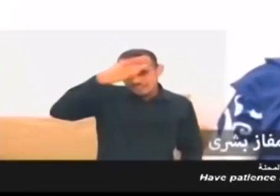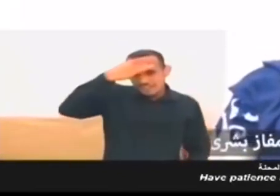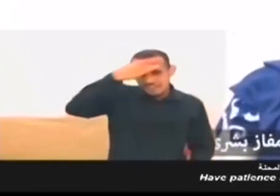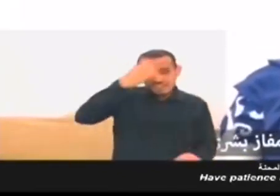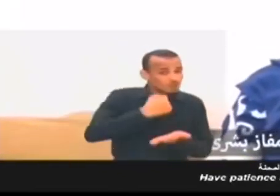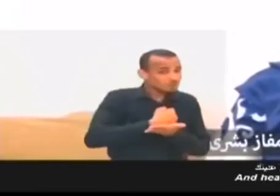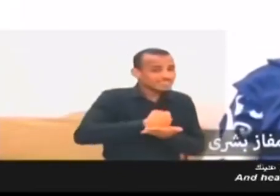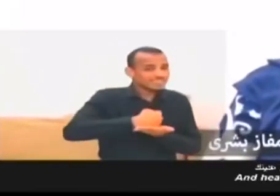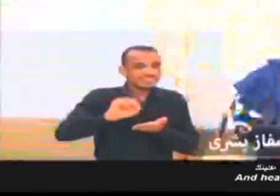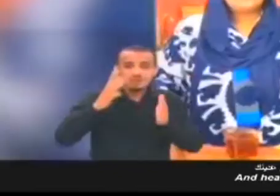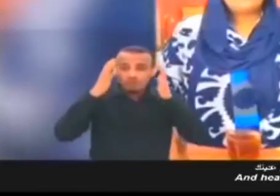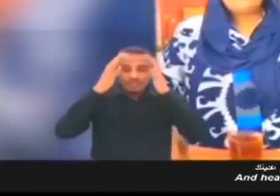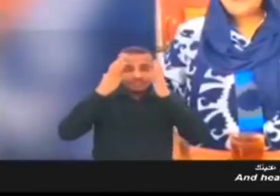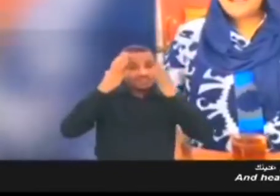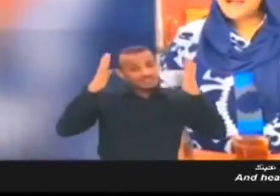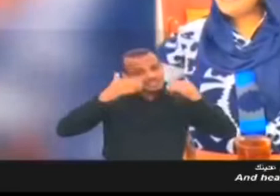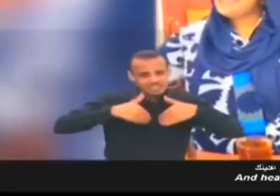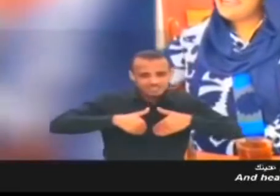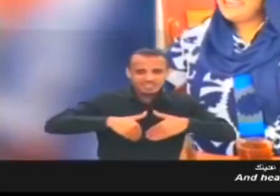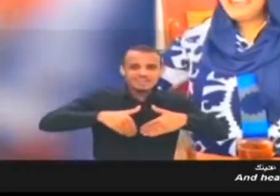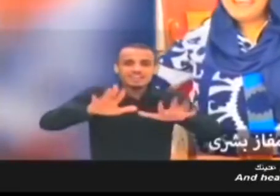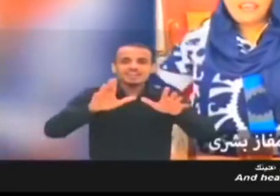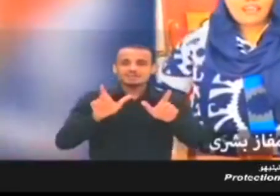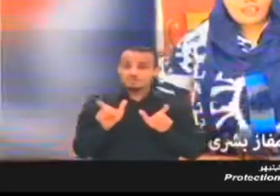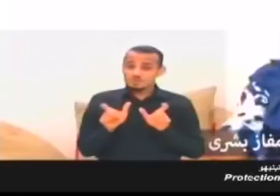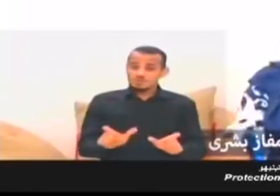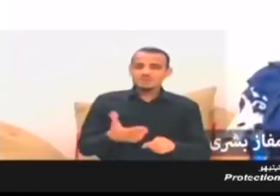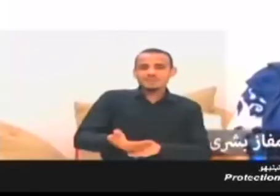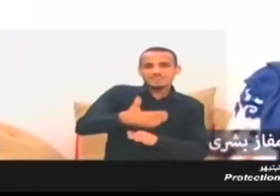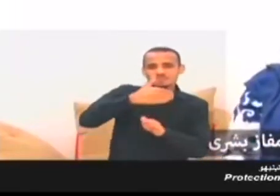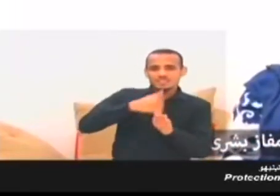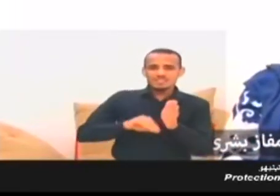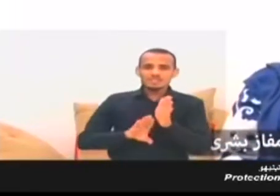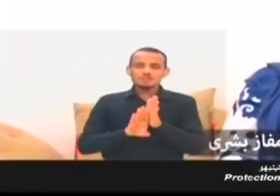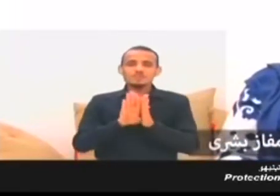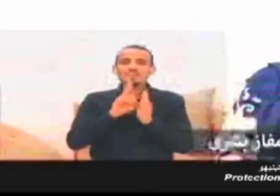المحنة طريق الوعي عدينا.